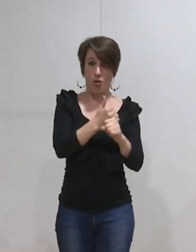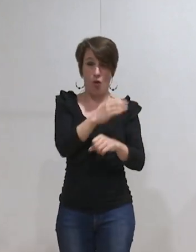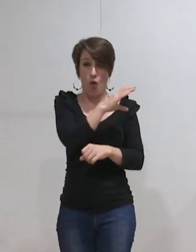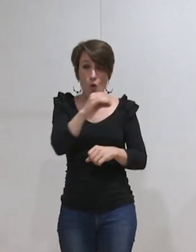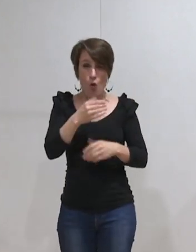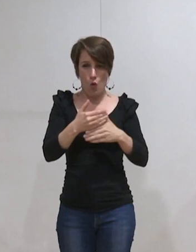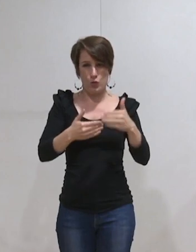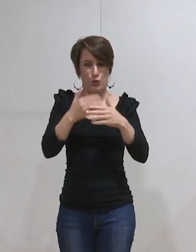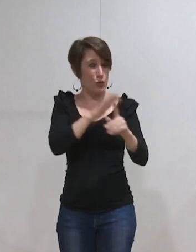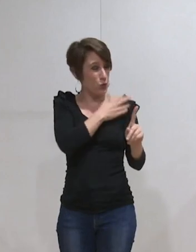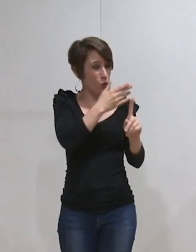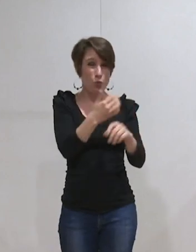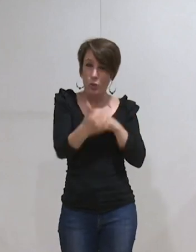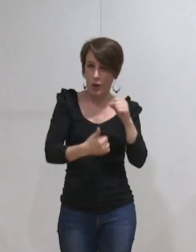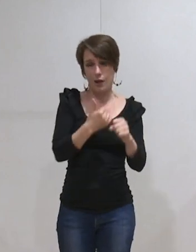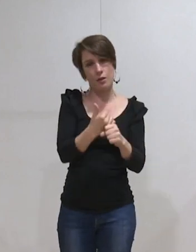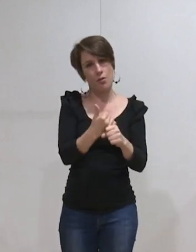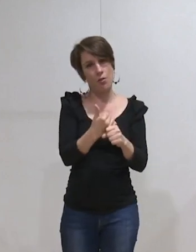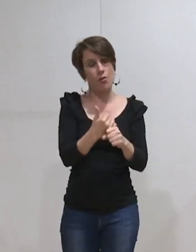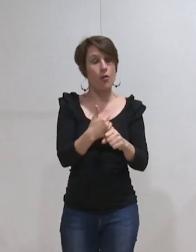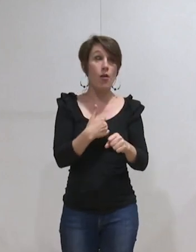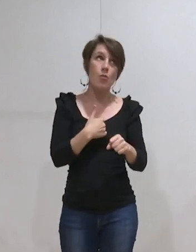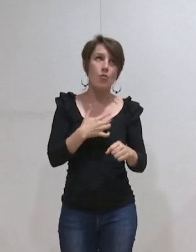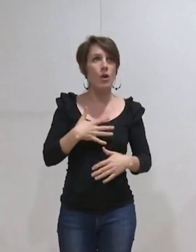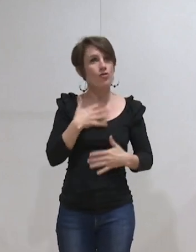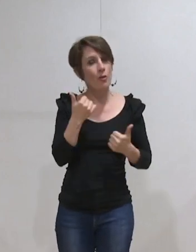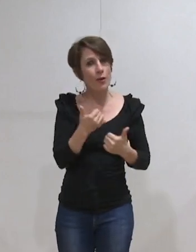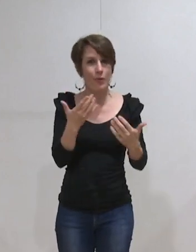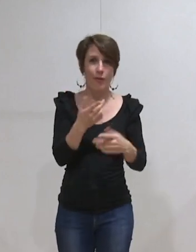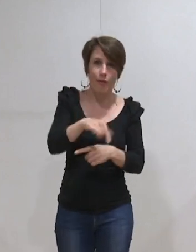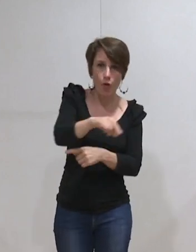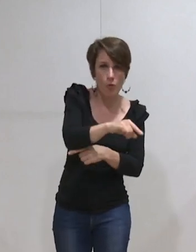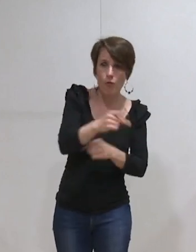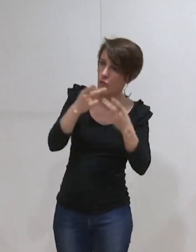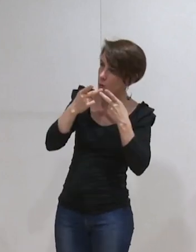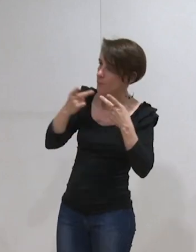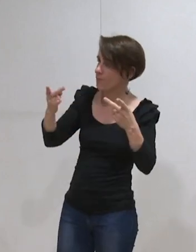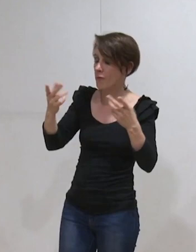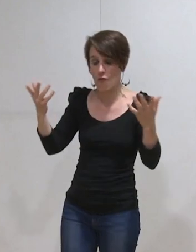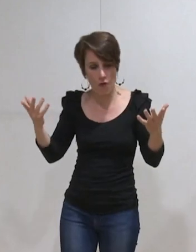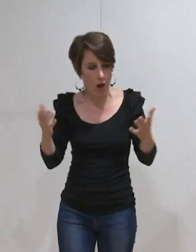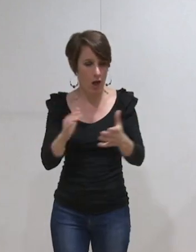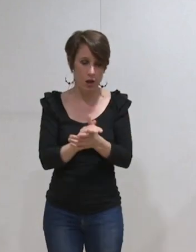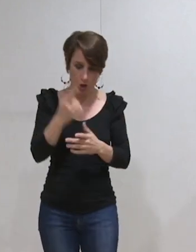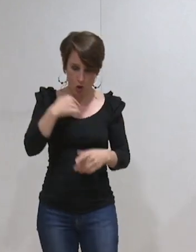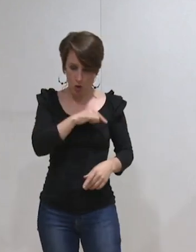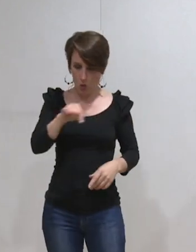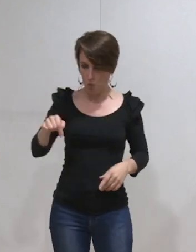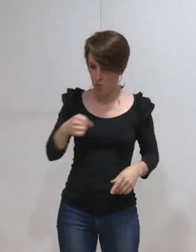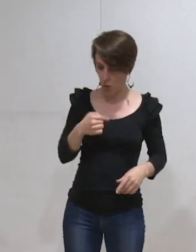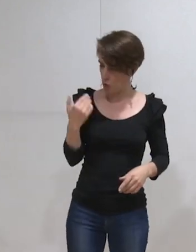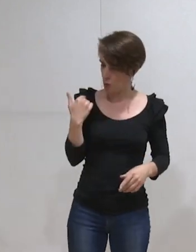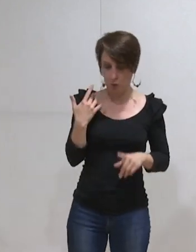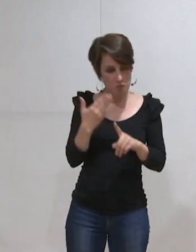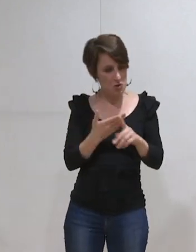en capacité ce soir de nous dire bah voilà nos priorités tel qu'ell ressortent du débat avec les les concitoyens